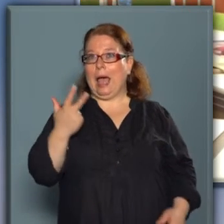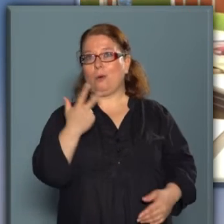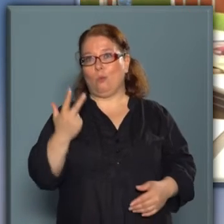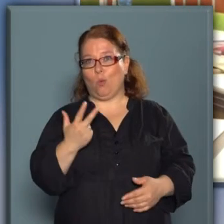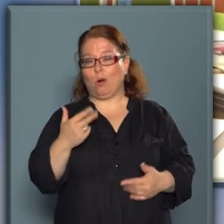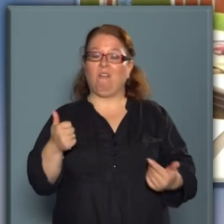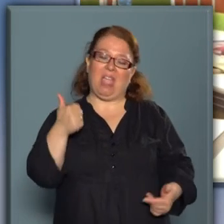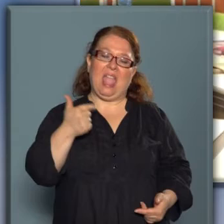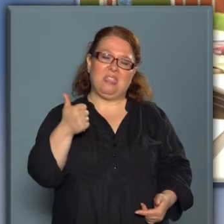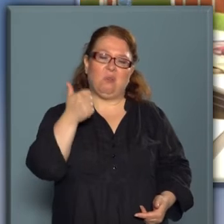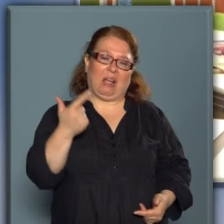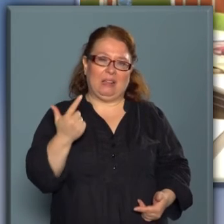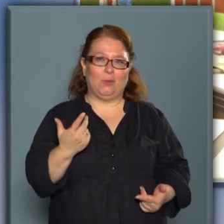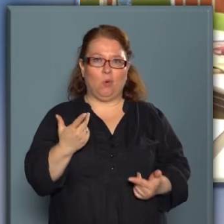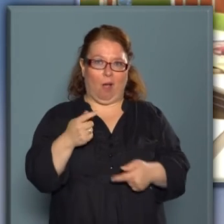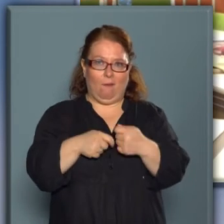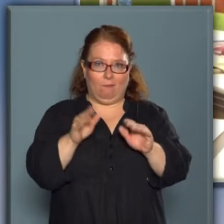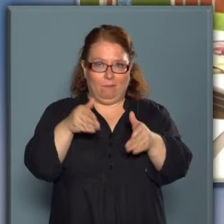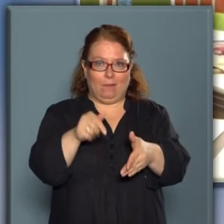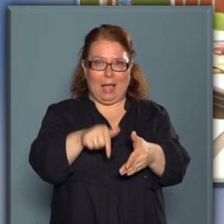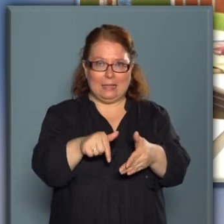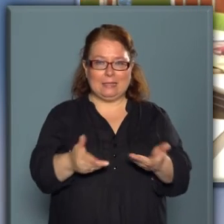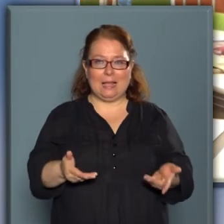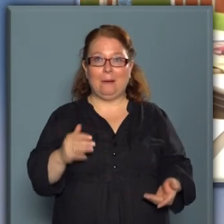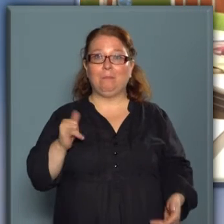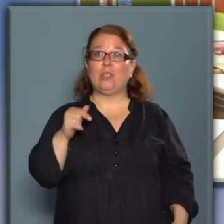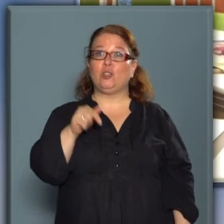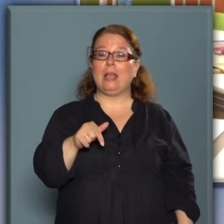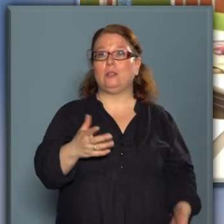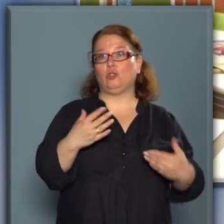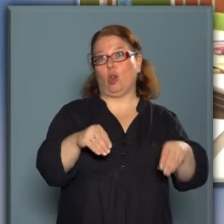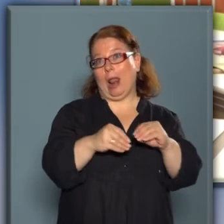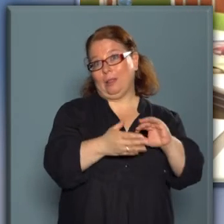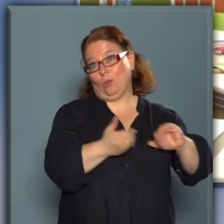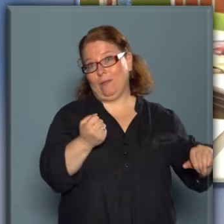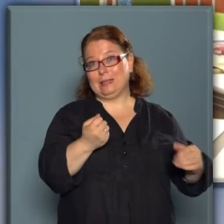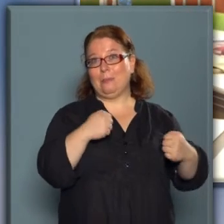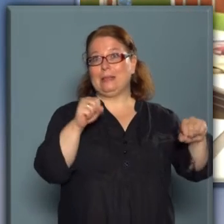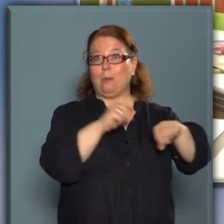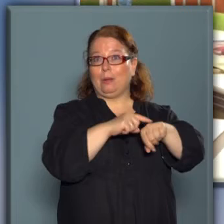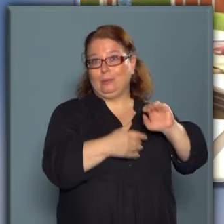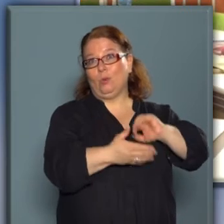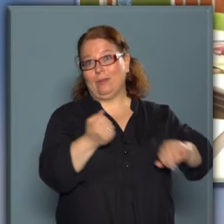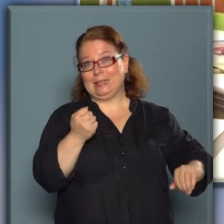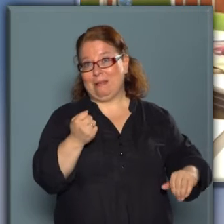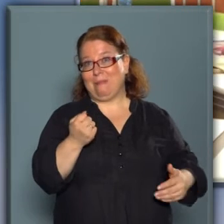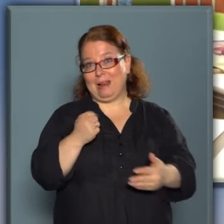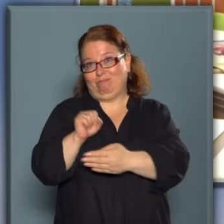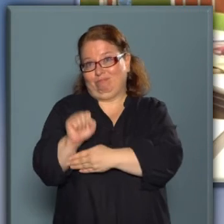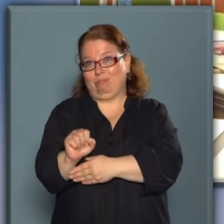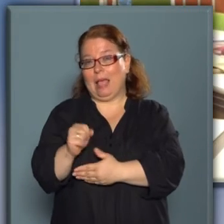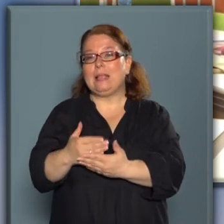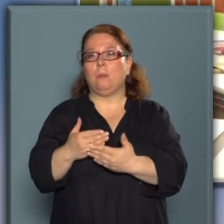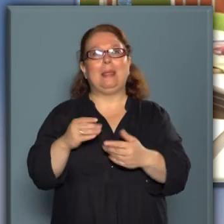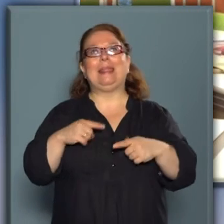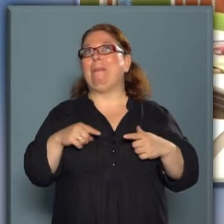2-3 órát, vagy 1-2 órát eltöltök ezzel, és ezt a családtól, meg a szabad időt, az úgynevezett